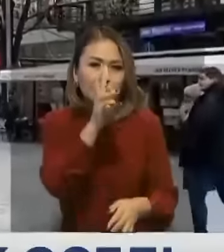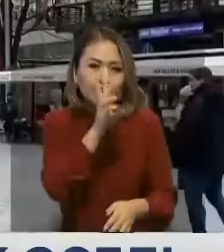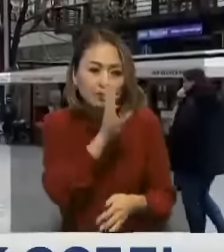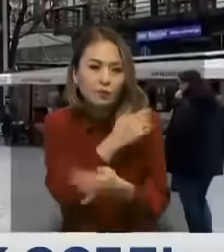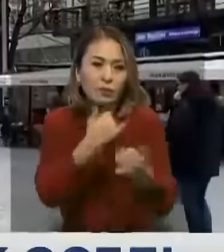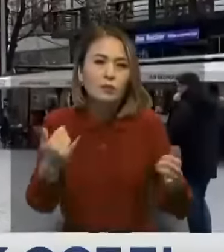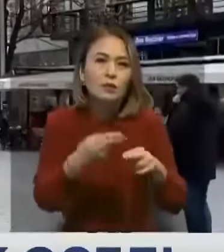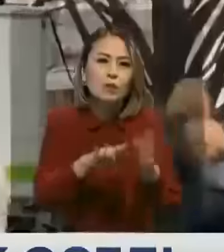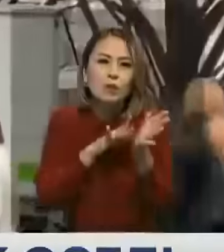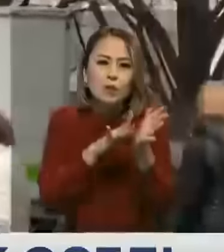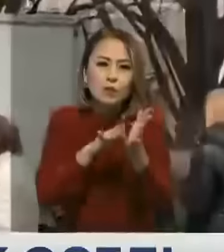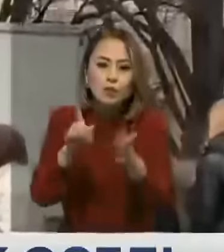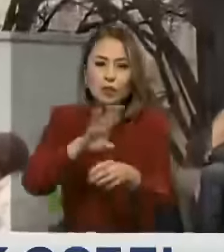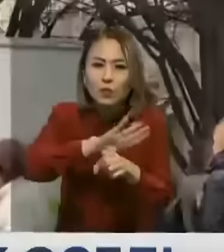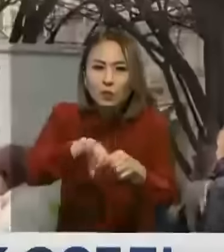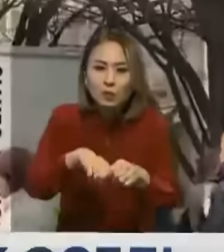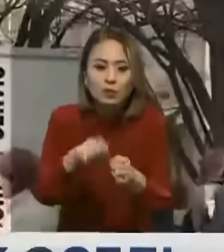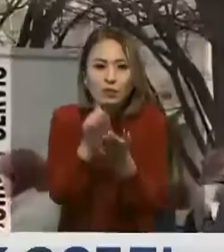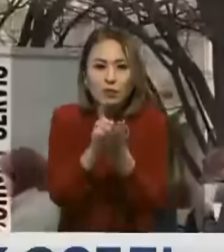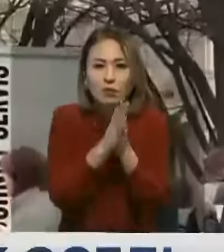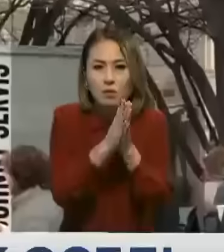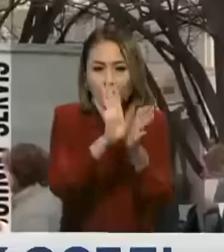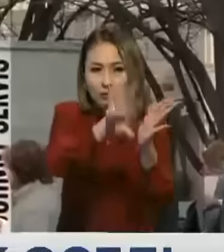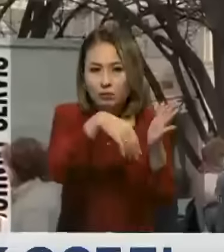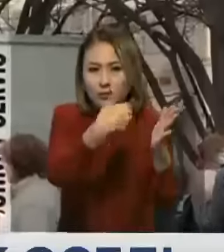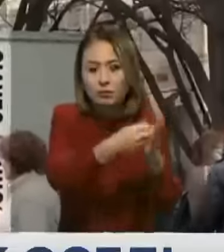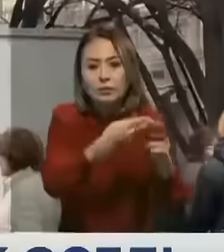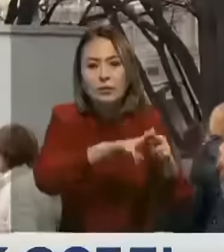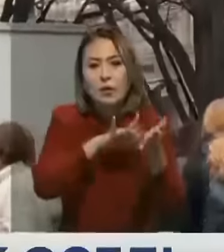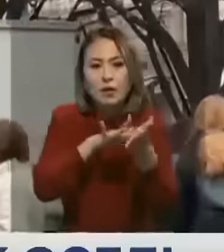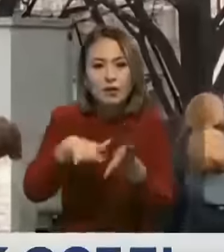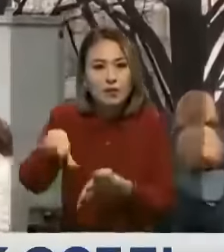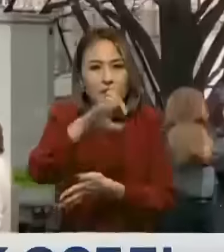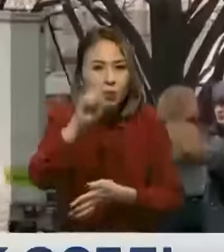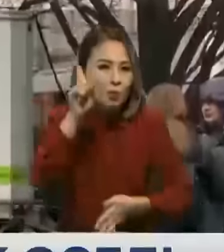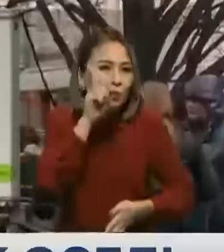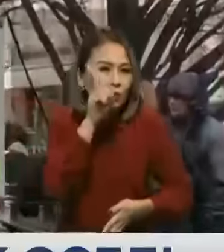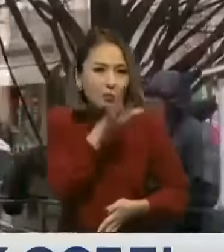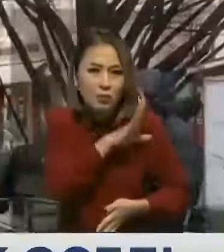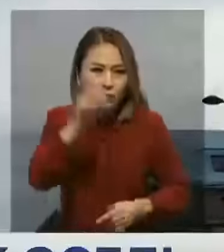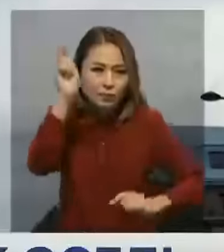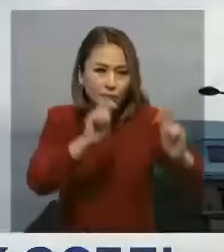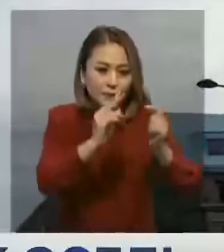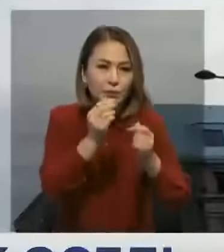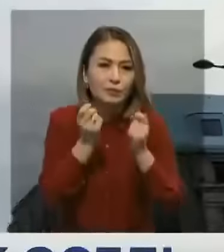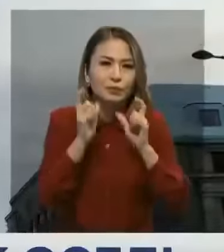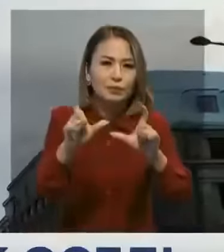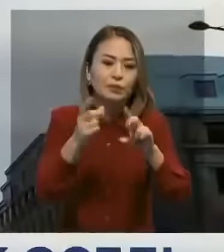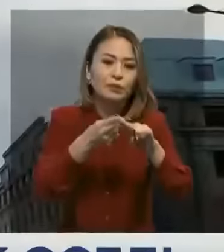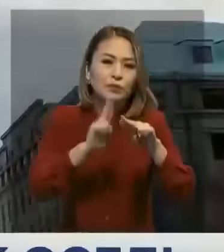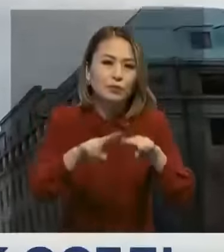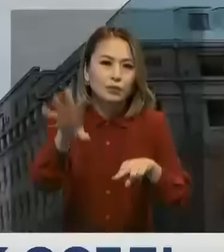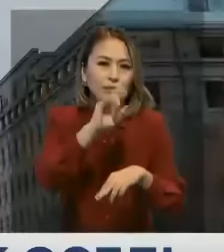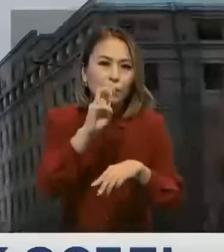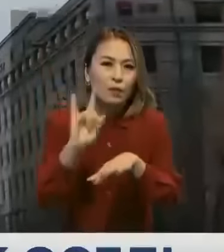кәсіпкерлер туристік салықты жоюды баяғыдан сұрап келеді. Алым саяхатшылар үшін қосымша шығын болуымен қатар қонақ үйлердің